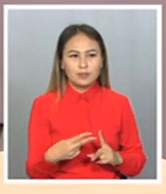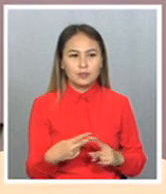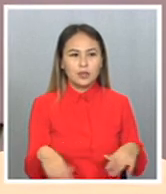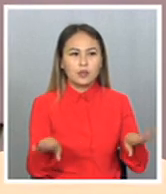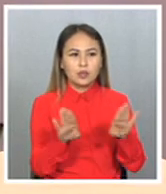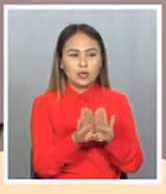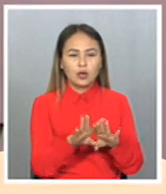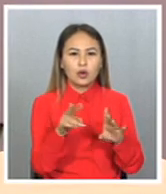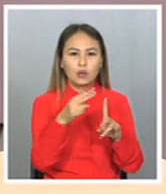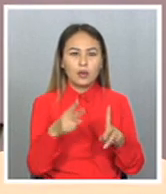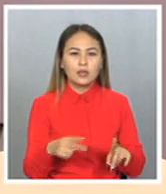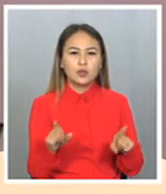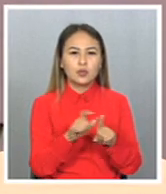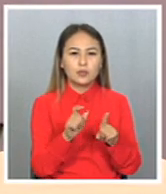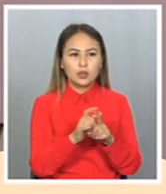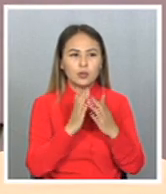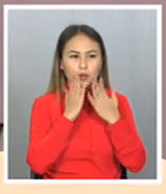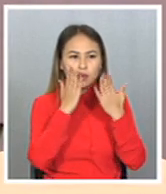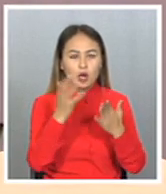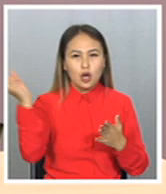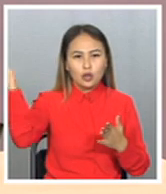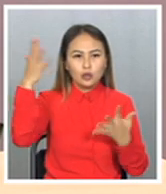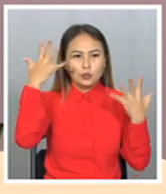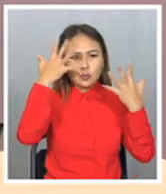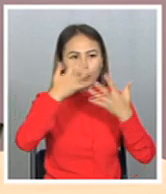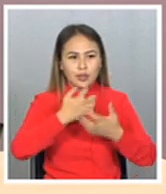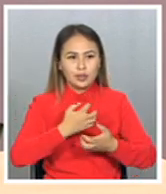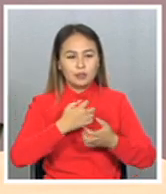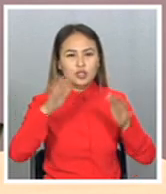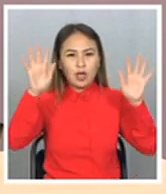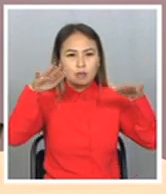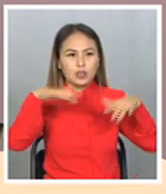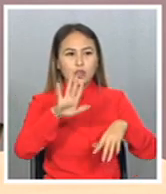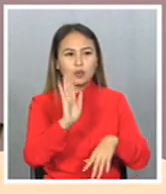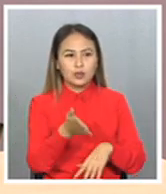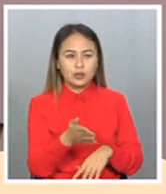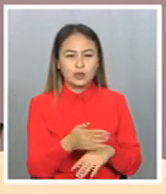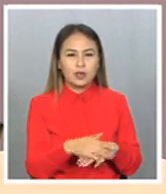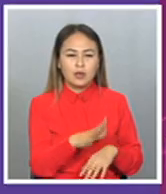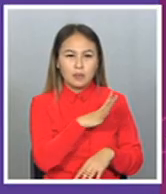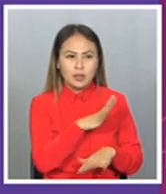құрмала сөйлемдерді оқимыз. Күн бұлттанып, жаңбыр жауды.